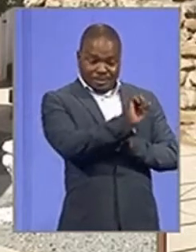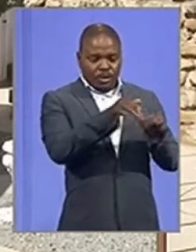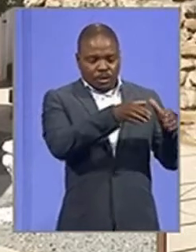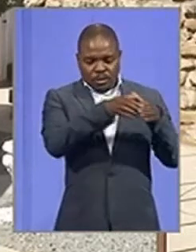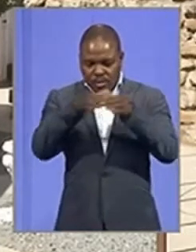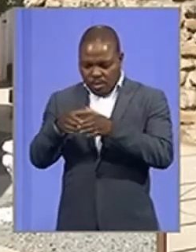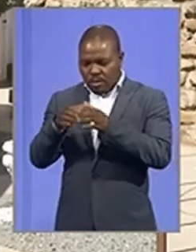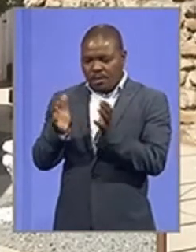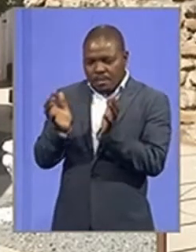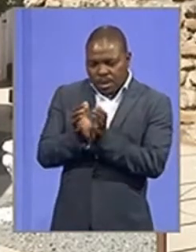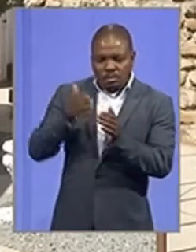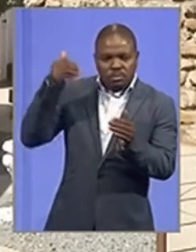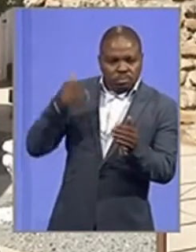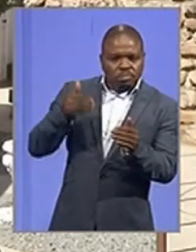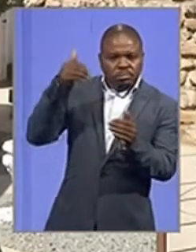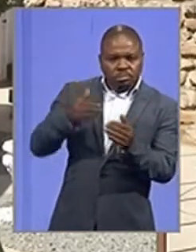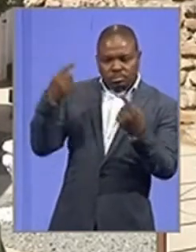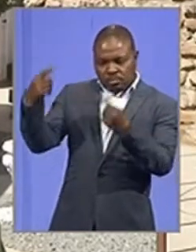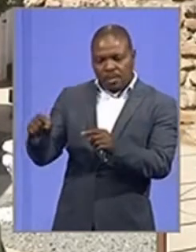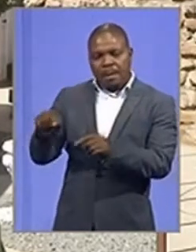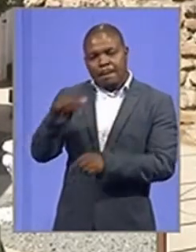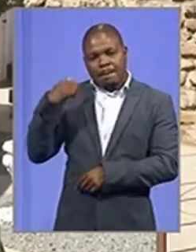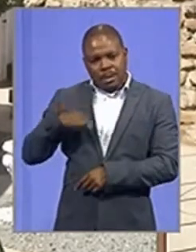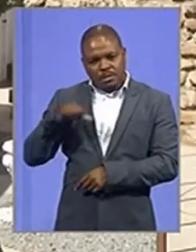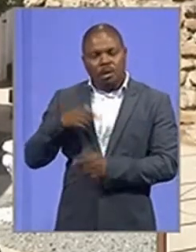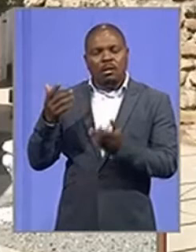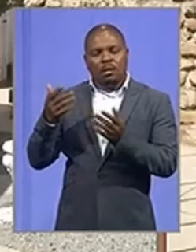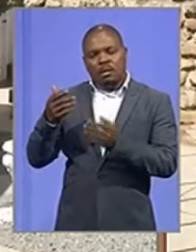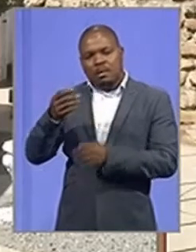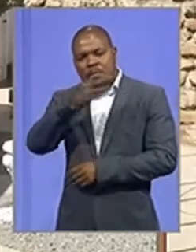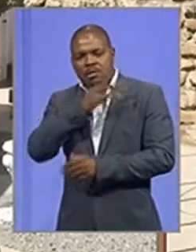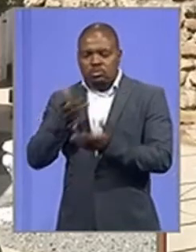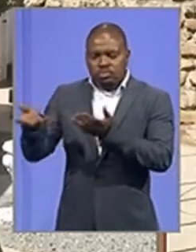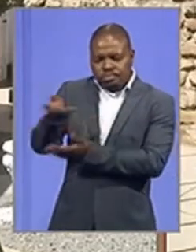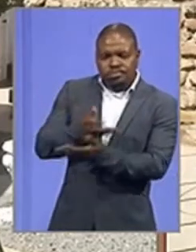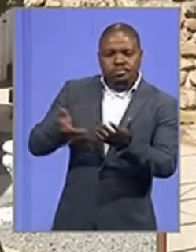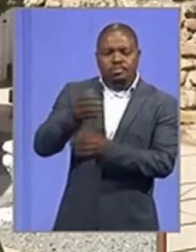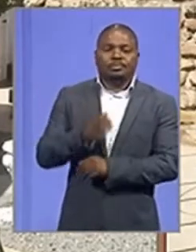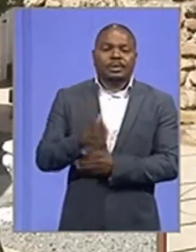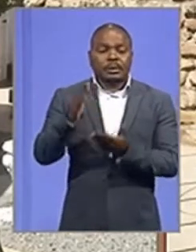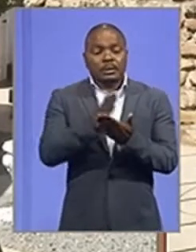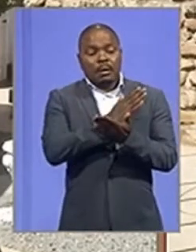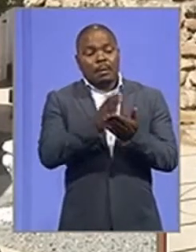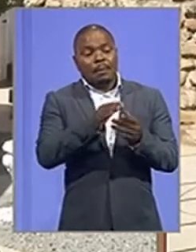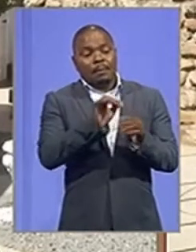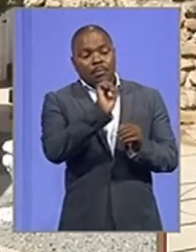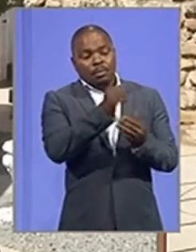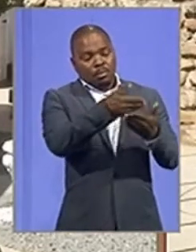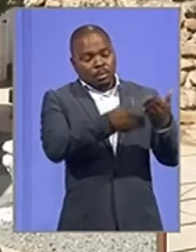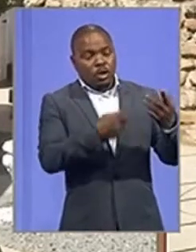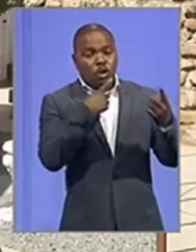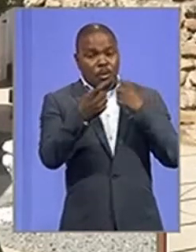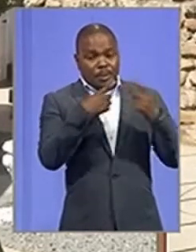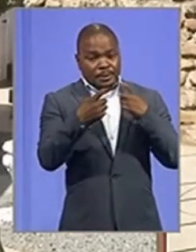kopana ka mehla le matsatsi le masepala le botsamaisi ba masepala. Some of their grievances